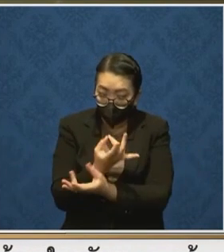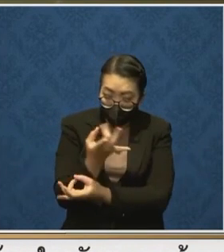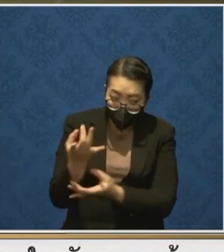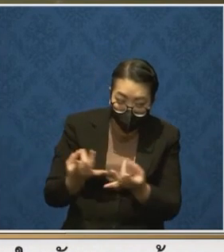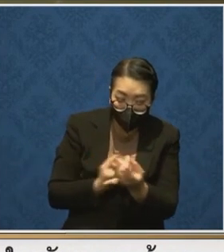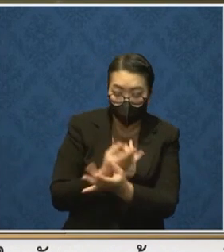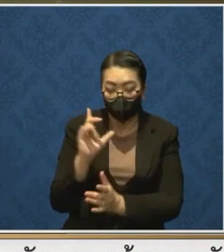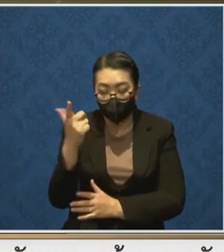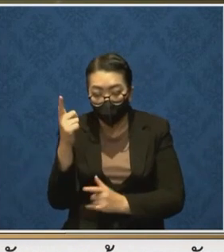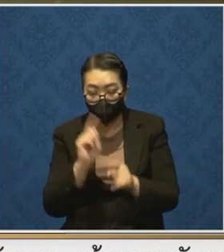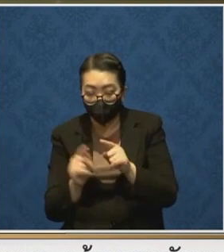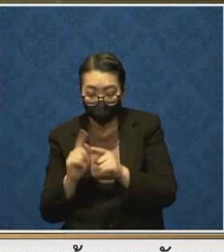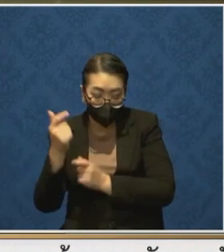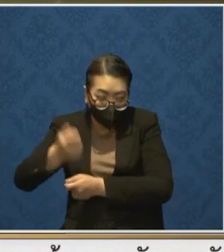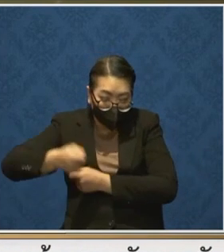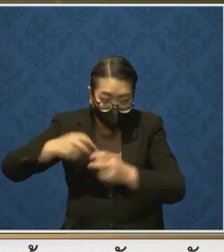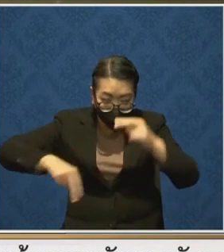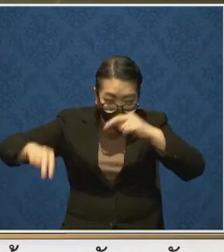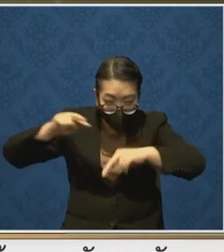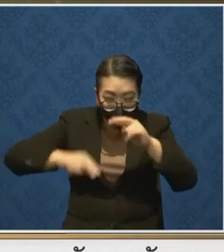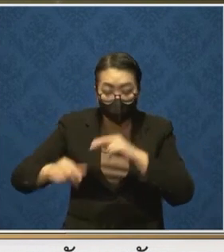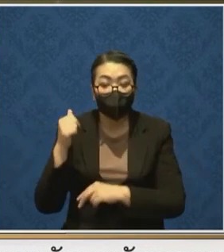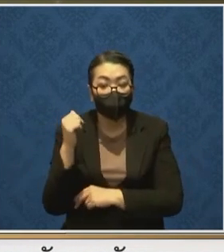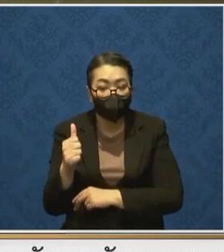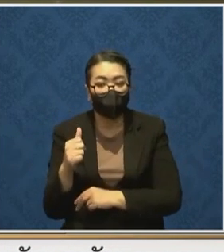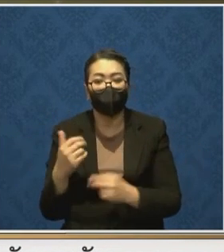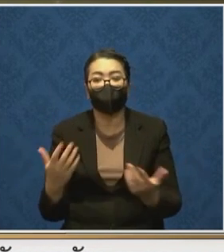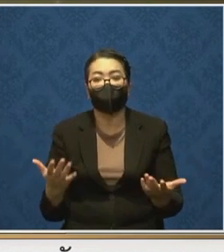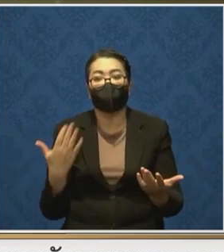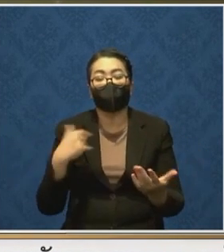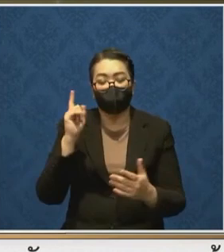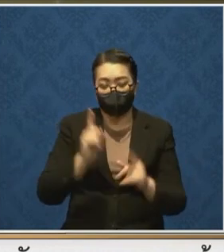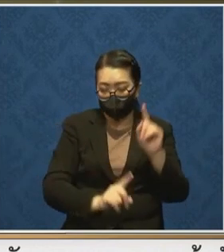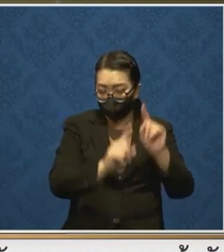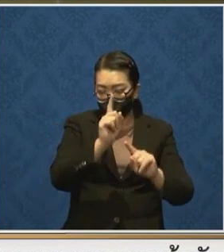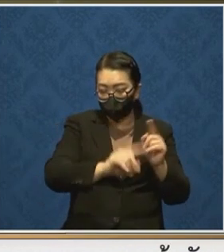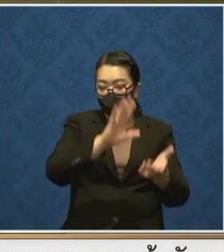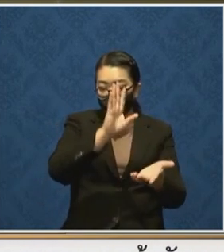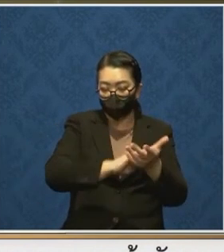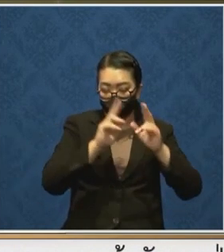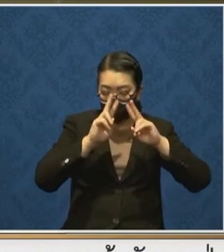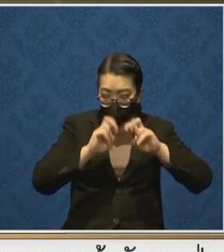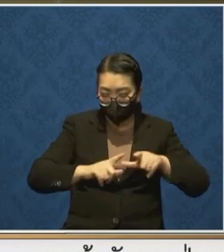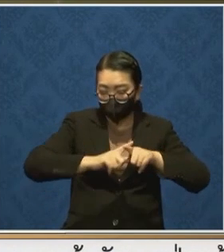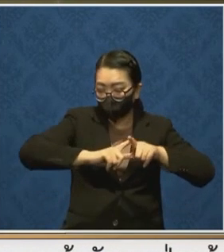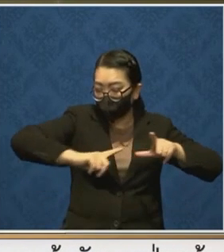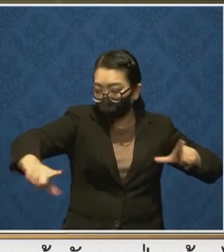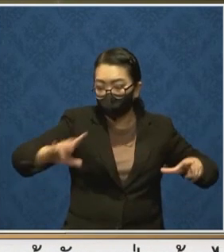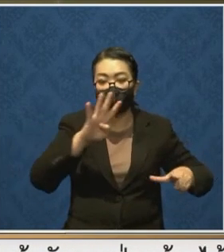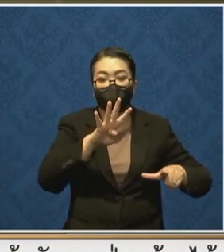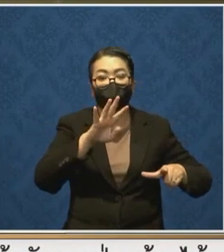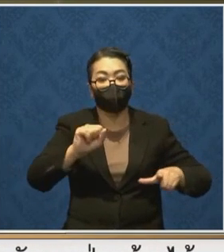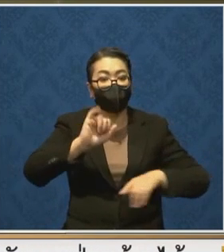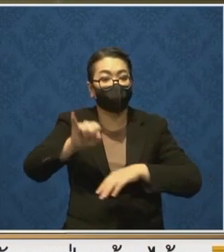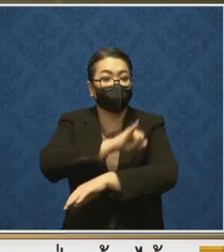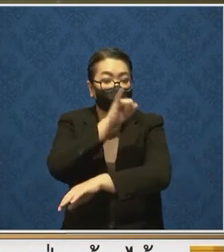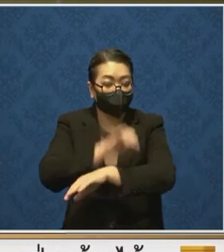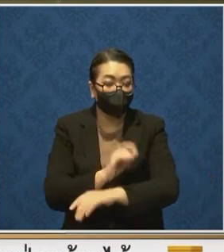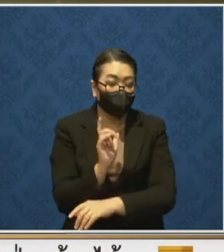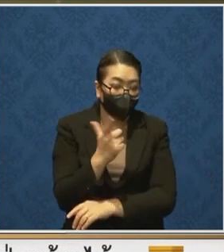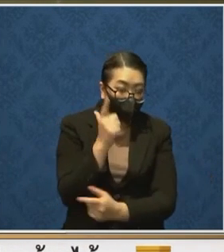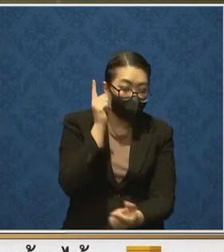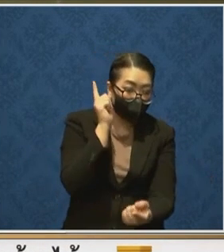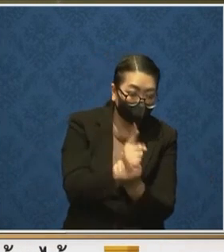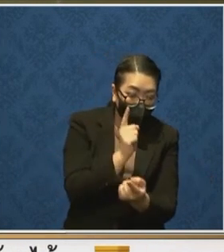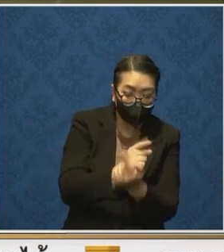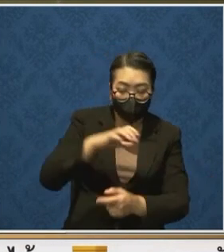วาการกระสวงสากรรมได้เคยชจแงต่อสภาหัแนี้ว่าโดยสถิติจากการสำรวจบริษที่ 4,000 ไร่จะพบทองคำและสามารถดำเนิ